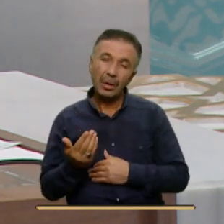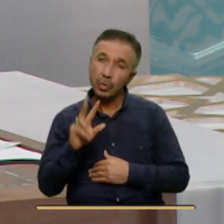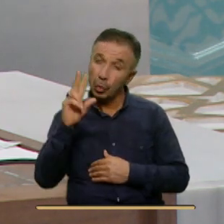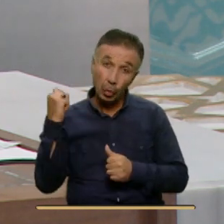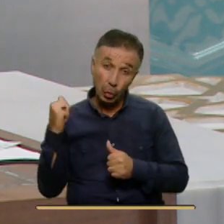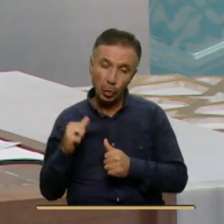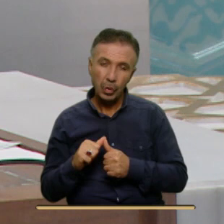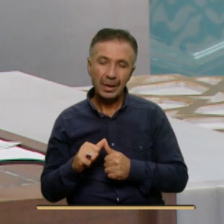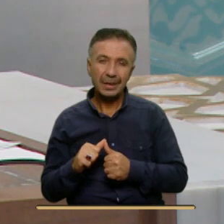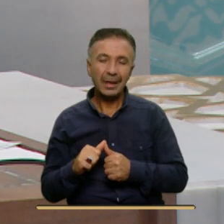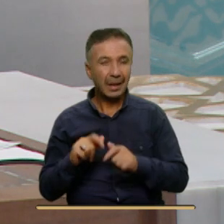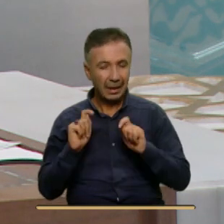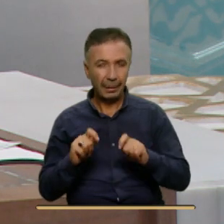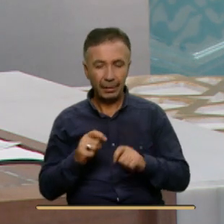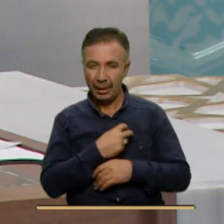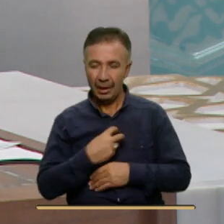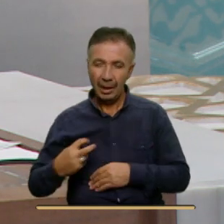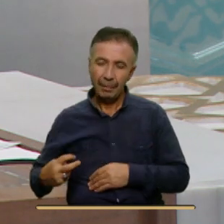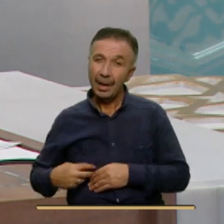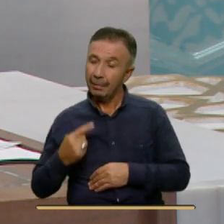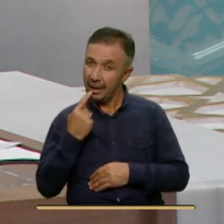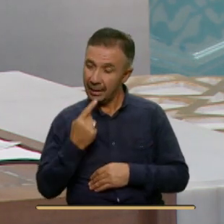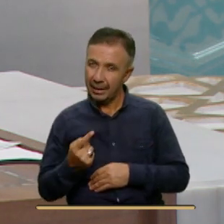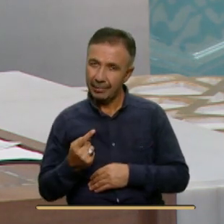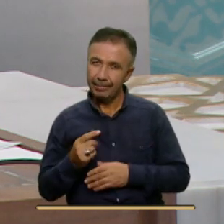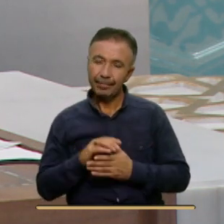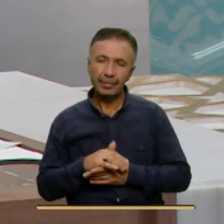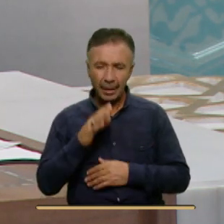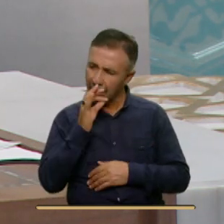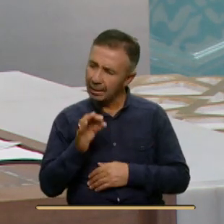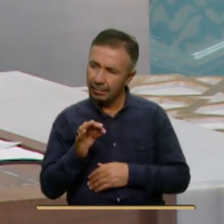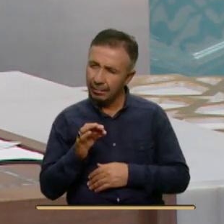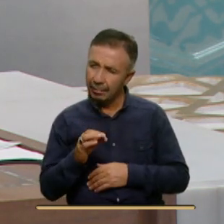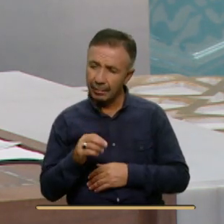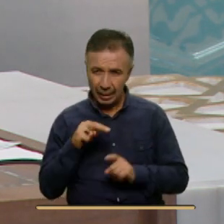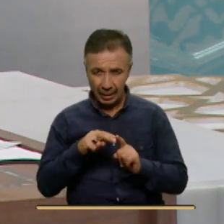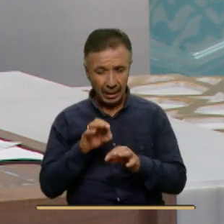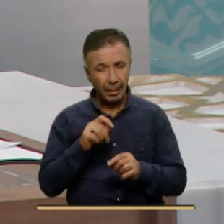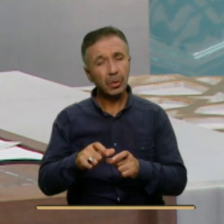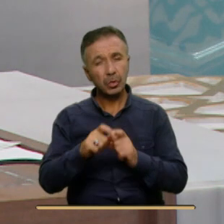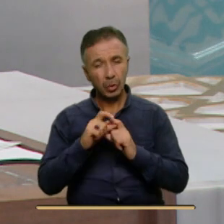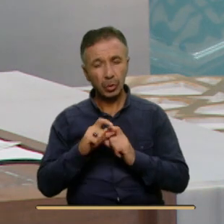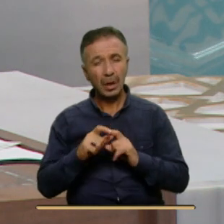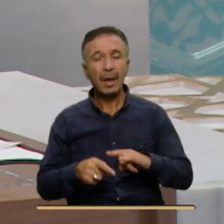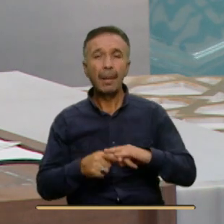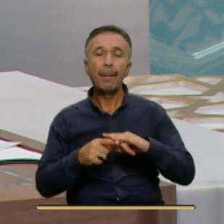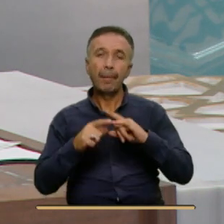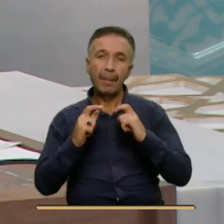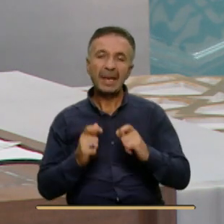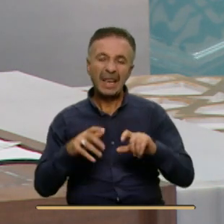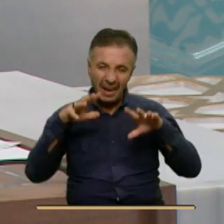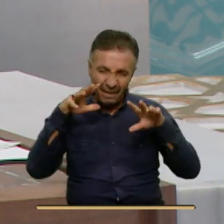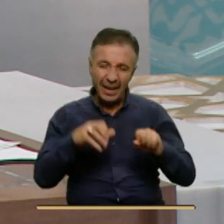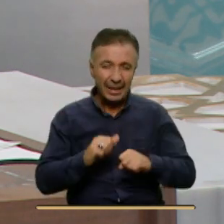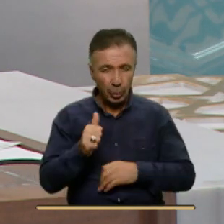olmaz. Vallahi iman etmiş olmaz. Kim ya Resulallah? Mekke'nin fetih günü söyleniyor.